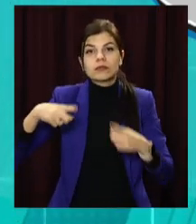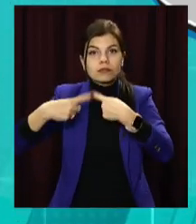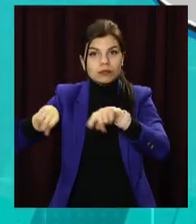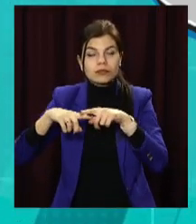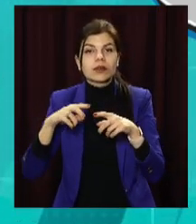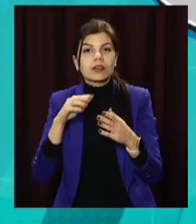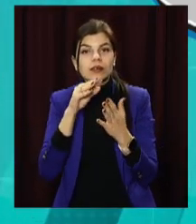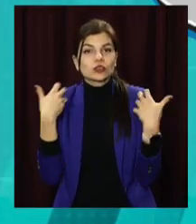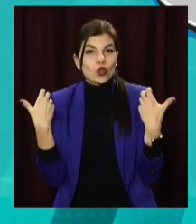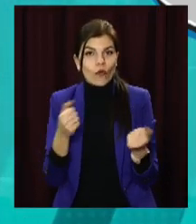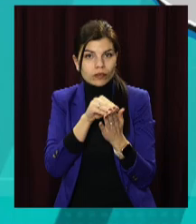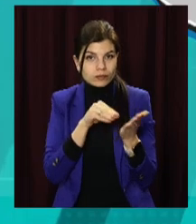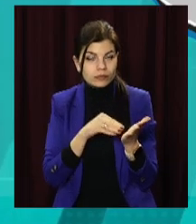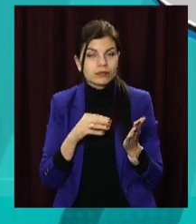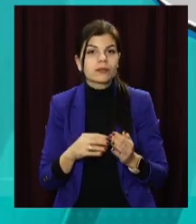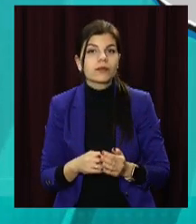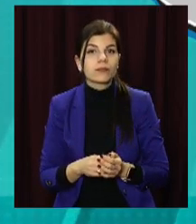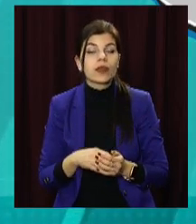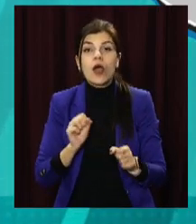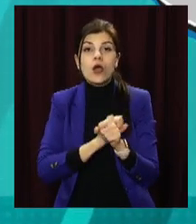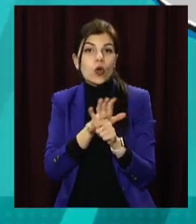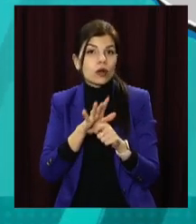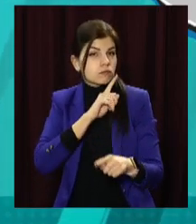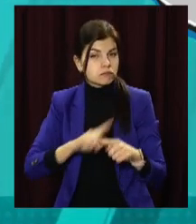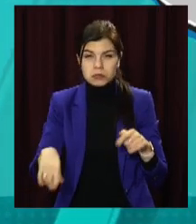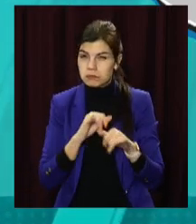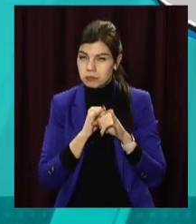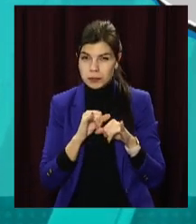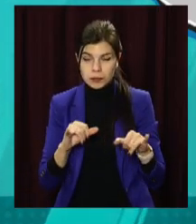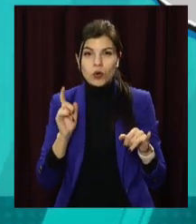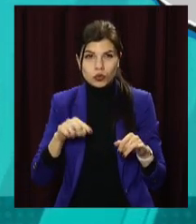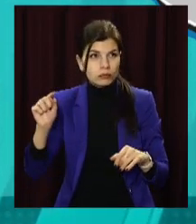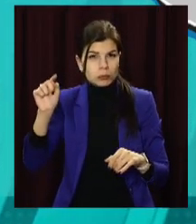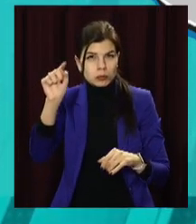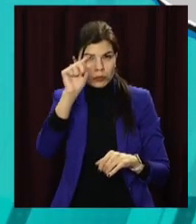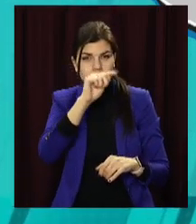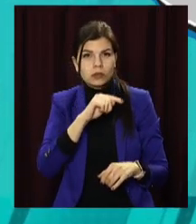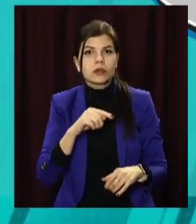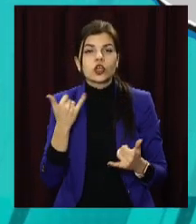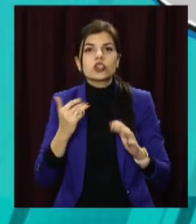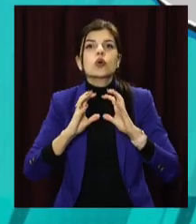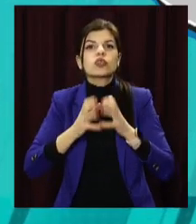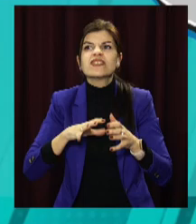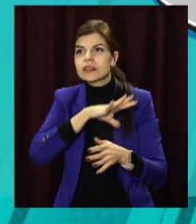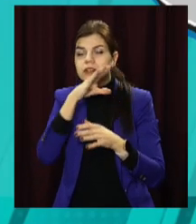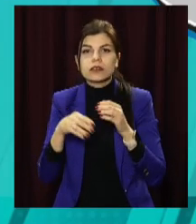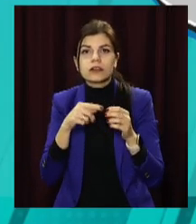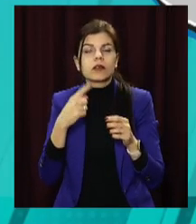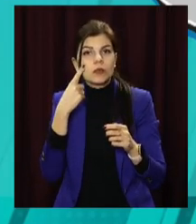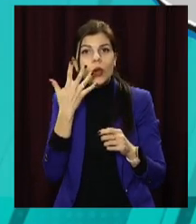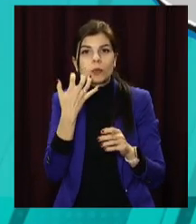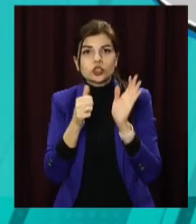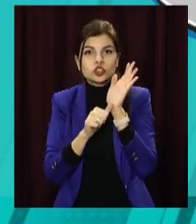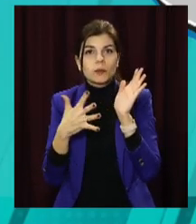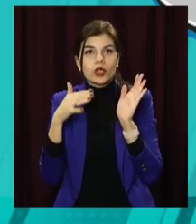охорони здоров'я облдержадміністрації. Коронавірус швидко поширюється іншими країнами. Наразі у світі зафіксовано майже